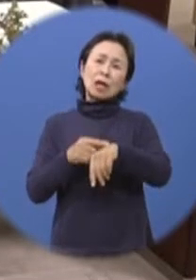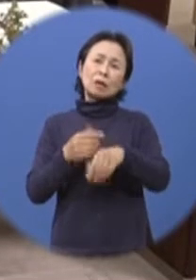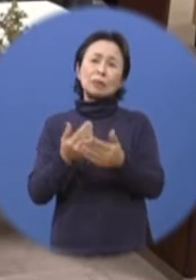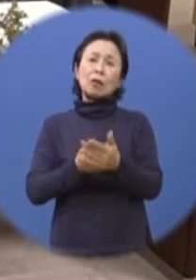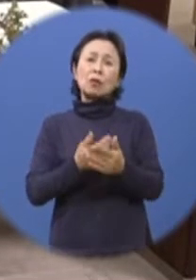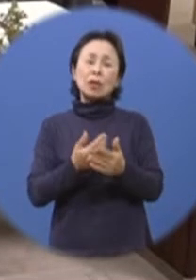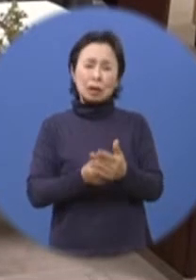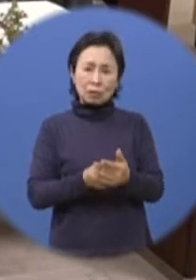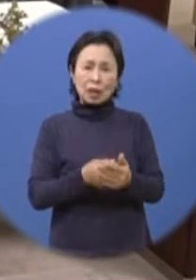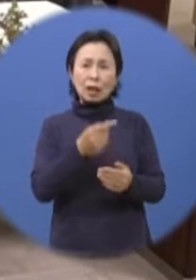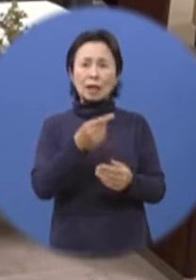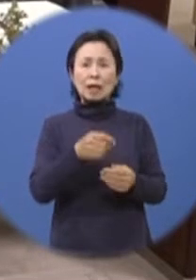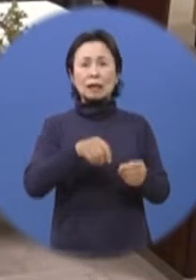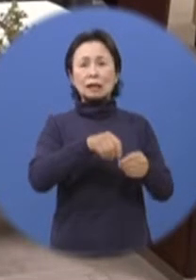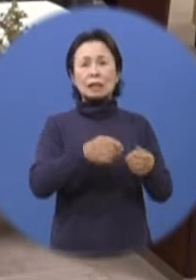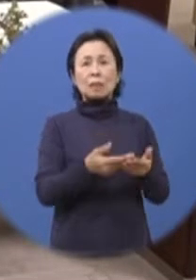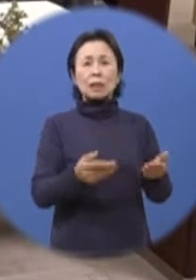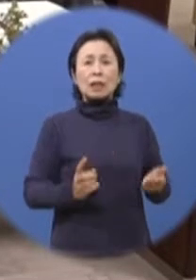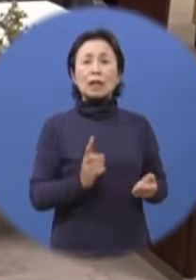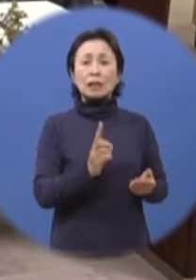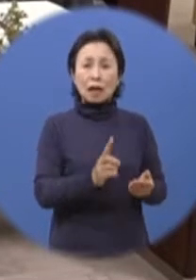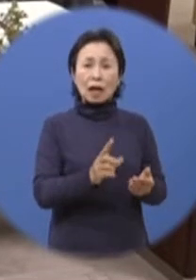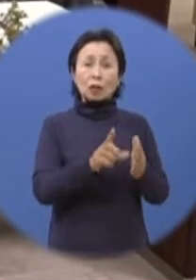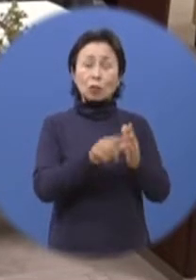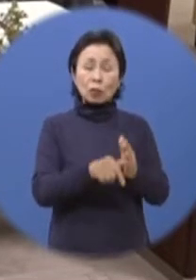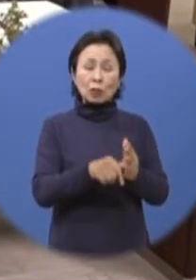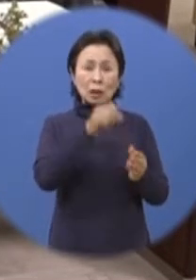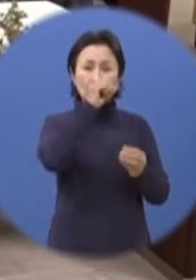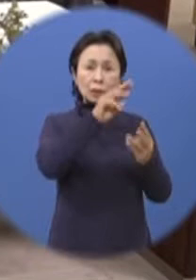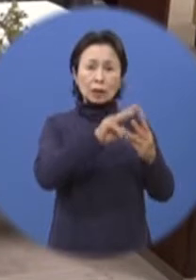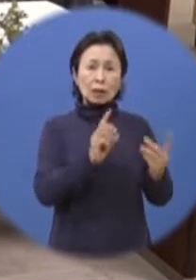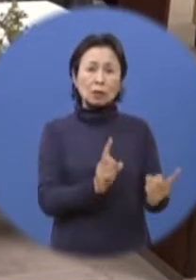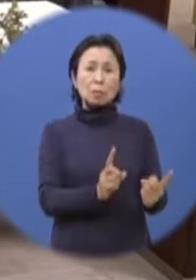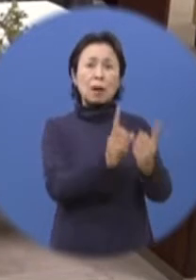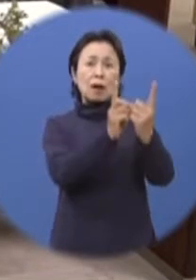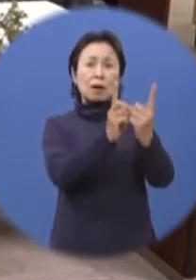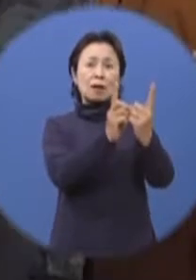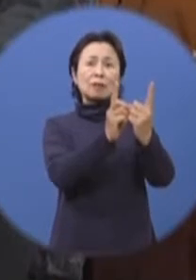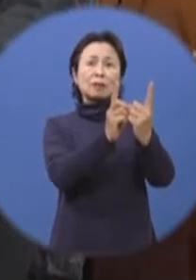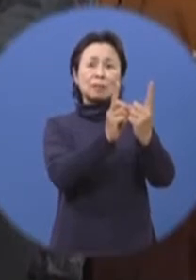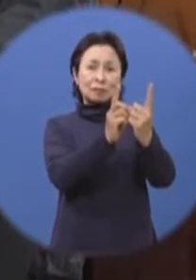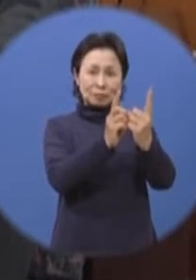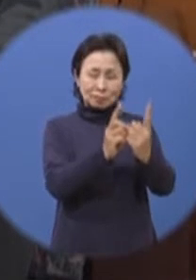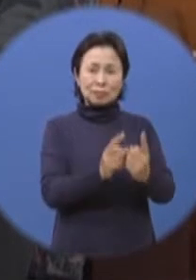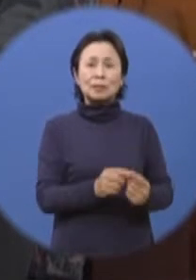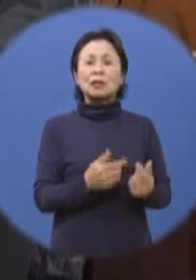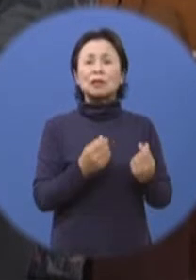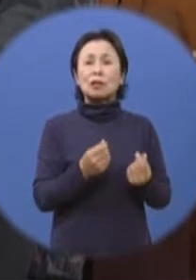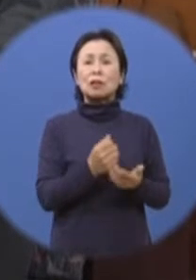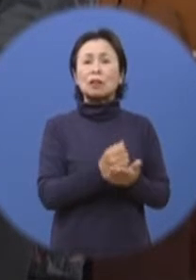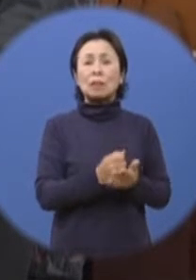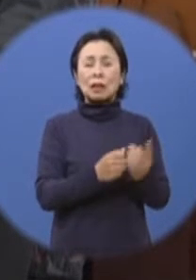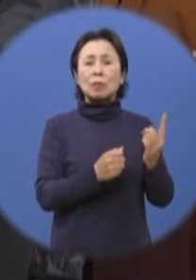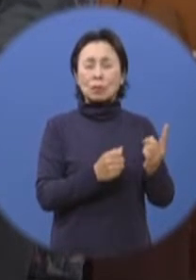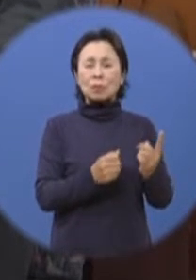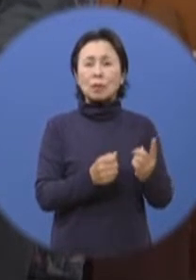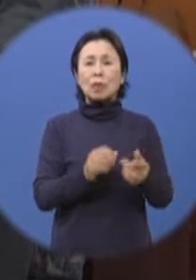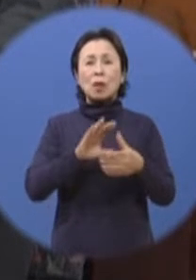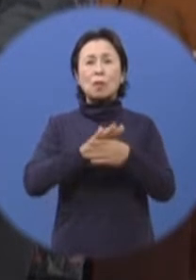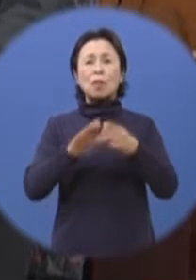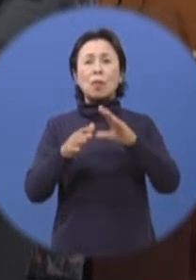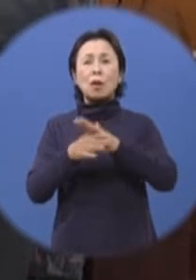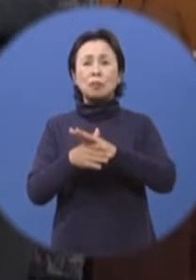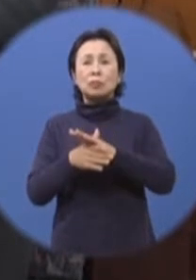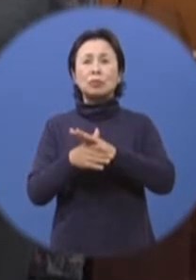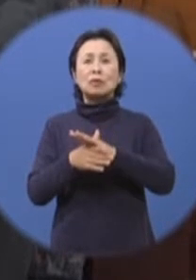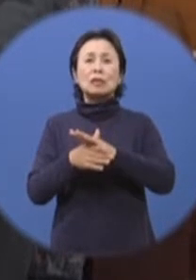喫茶店に入ったら吉田さんとパッタリあっユーザーはそれをあの願いに a 文部科学省の補助金